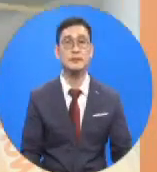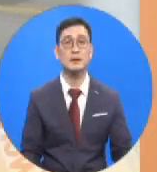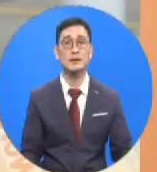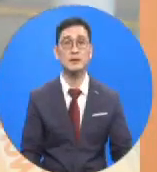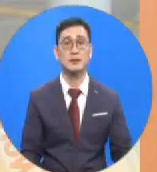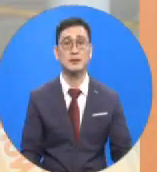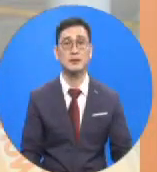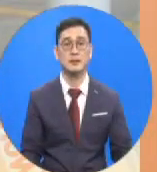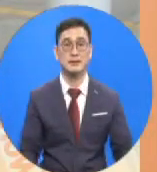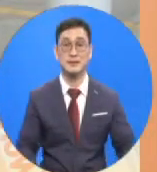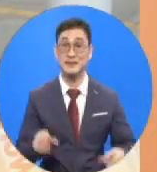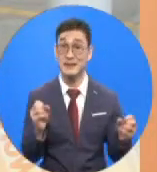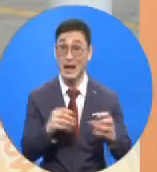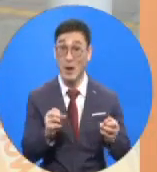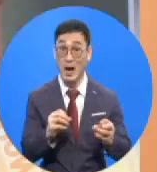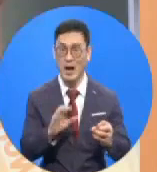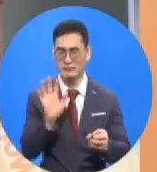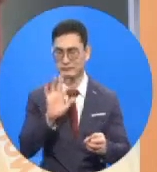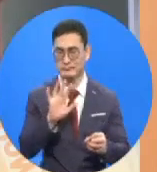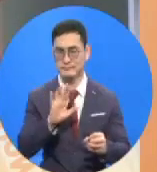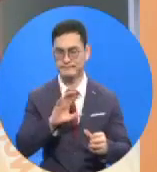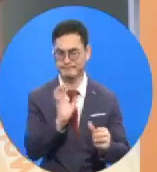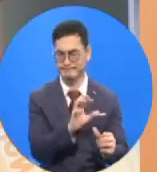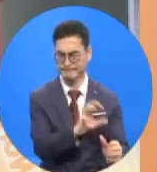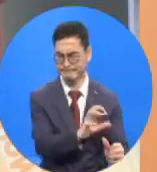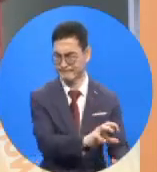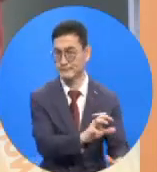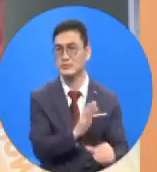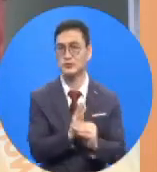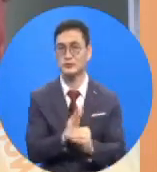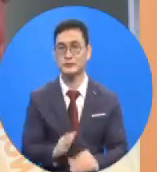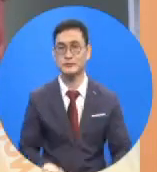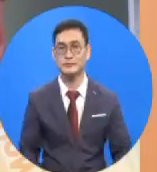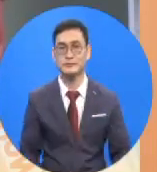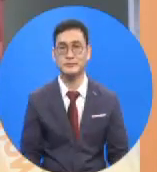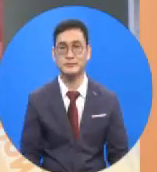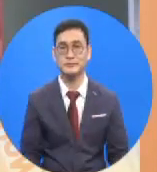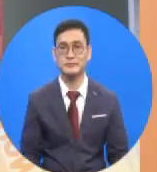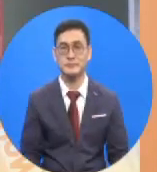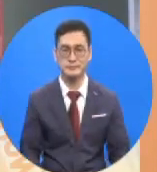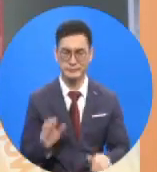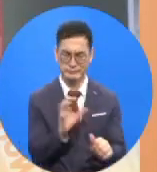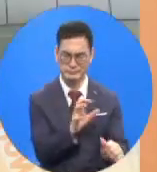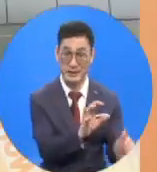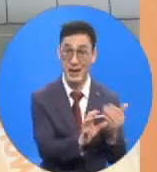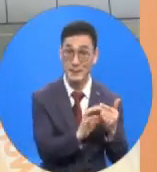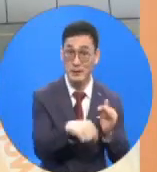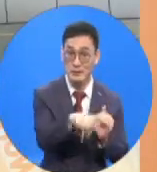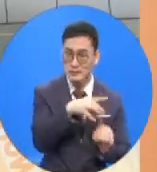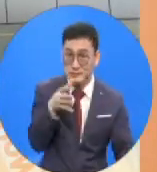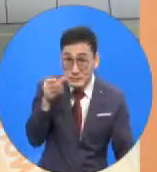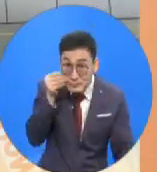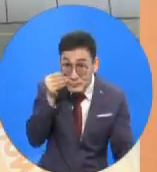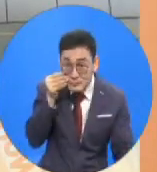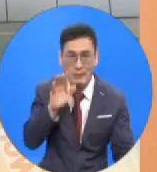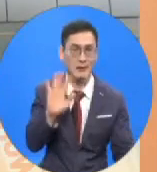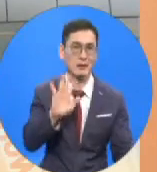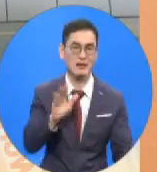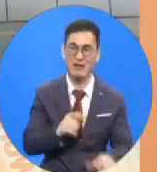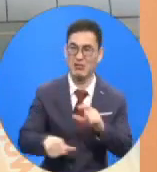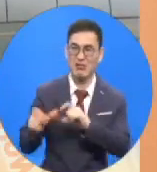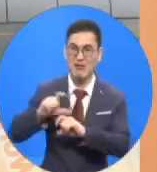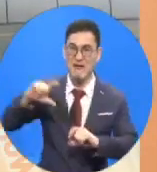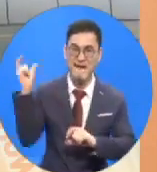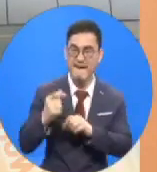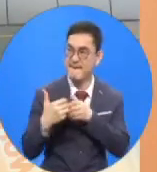좀 강력히 압박하는 그런 전술을 쓰고 있는 것 같아요 어 근데 지금 뭐 이렇게 아빠 갈수록 사실을 전공이나 전의 미드 같은 경우는 더욱 더 강경한